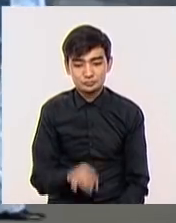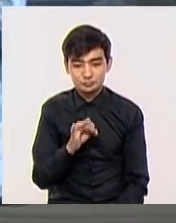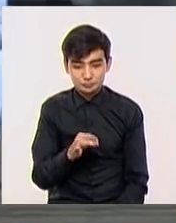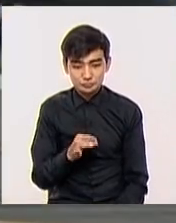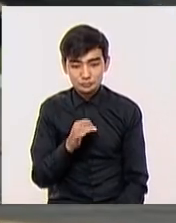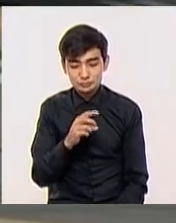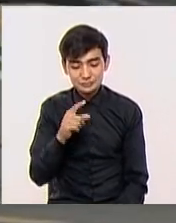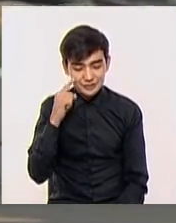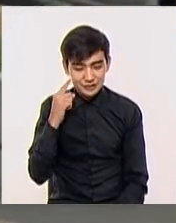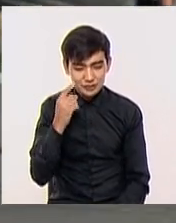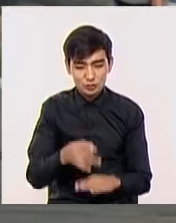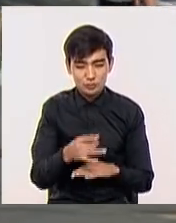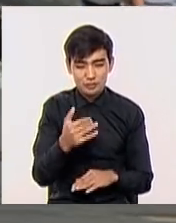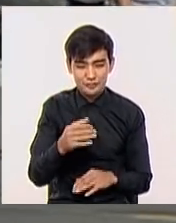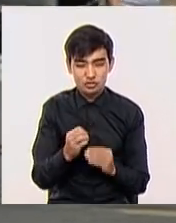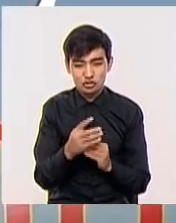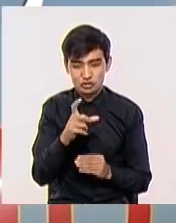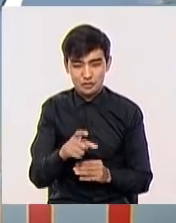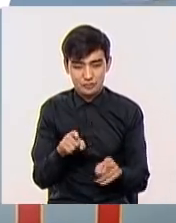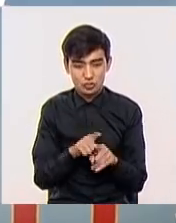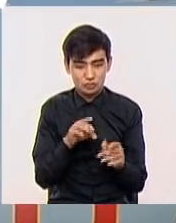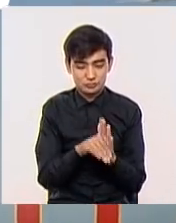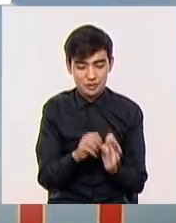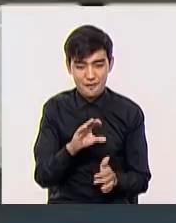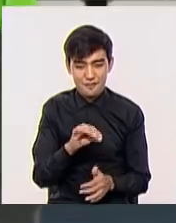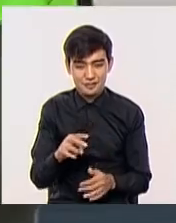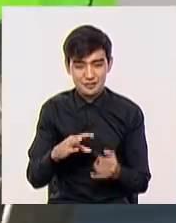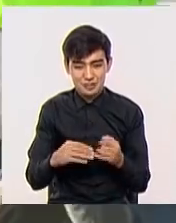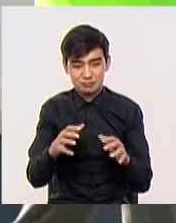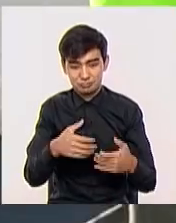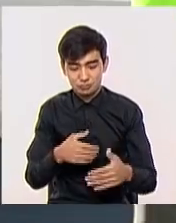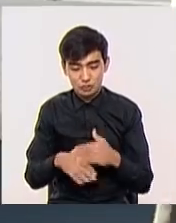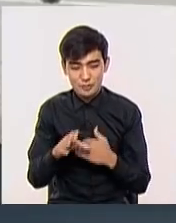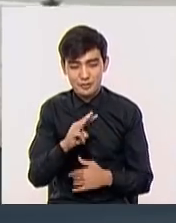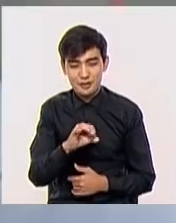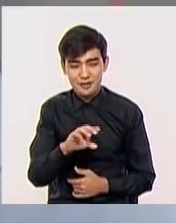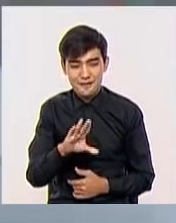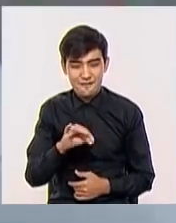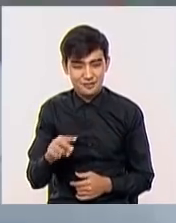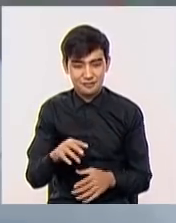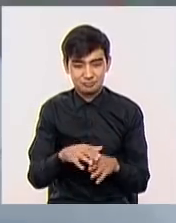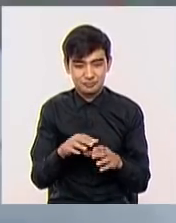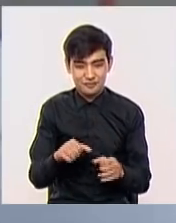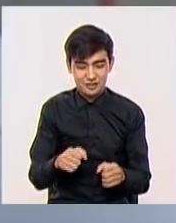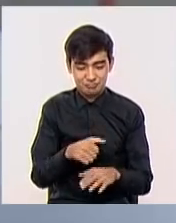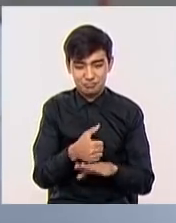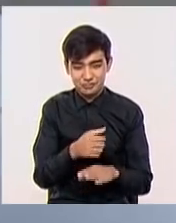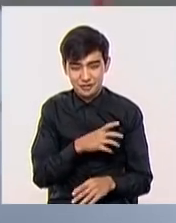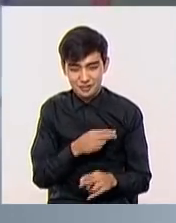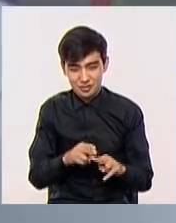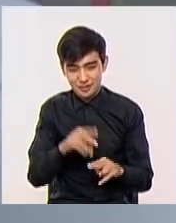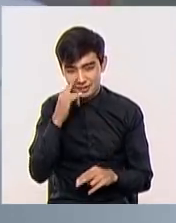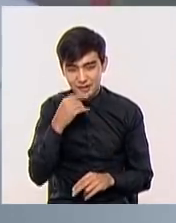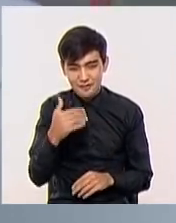бортпен Қырғыз Республикасының 14 азаматы да ауған жерінен эвакуацияланған. Ал Талибан билік құрған елден этникалық қазақтарды алғызу мәселесіне